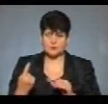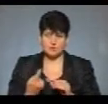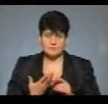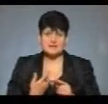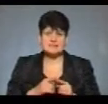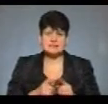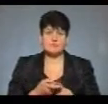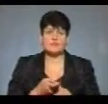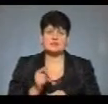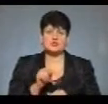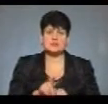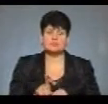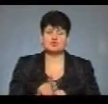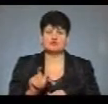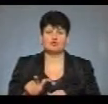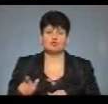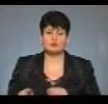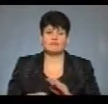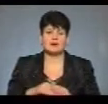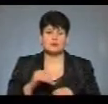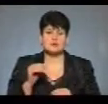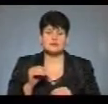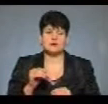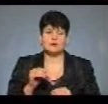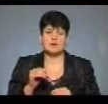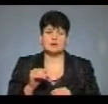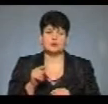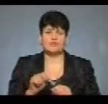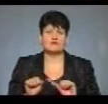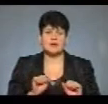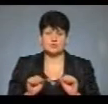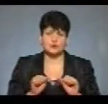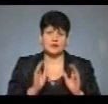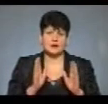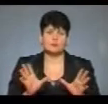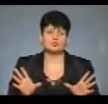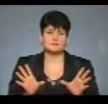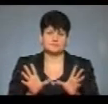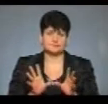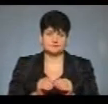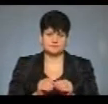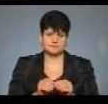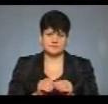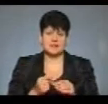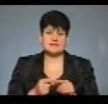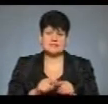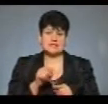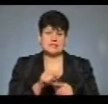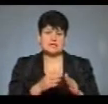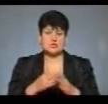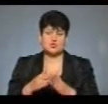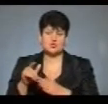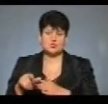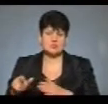напевне, пов'язано із тим, що люди, виборці, обирали, перш за все, ту владу, яка буде безпосередньо з ними. Тобто, це їхні сусіди,